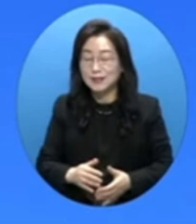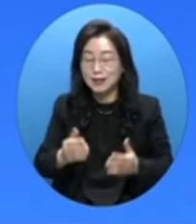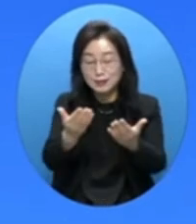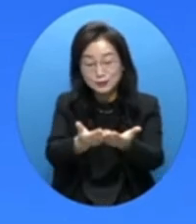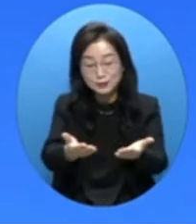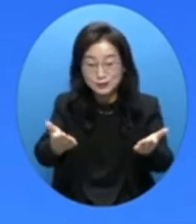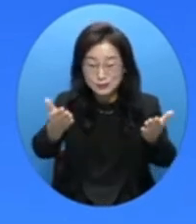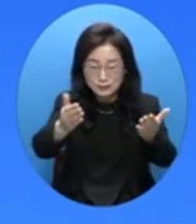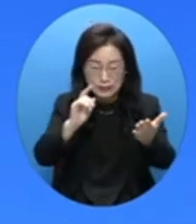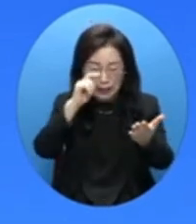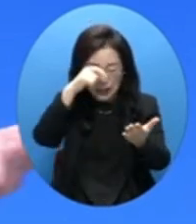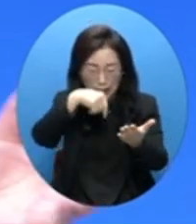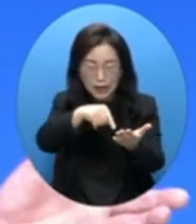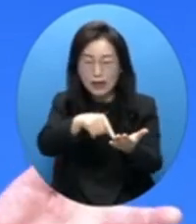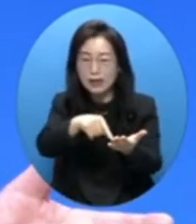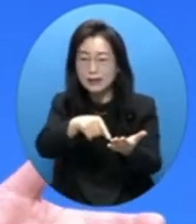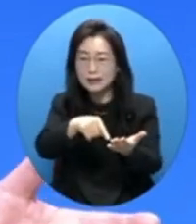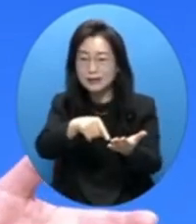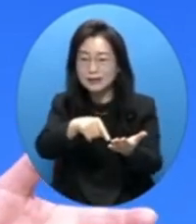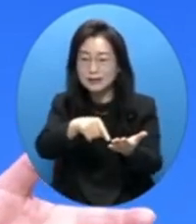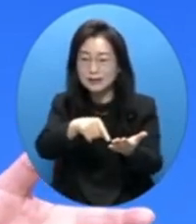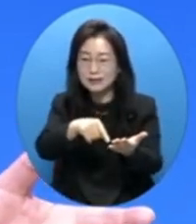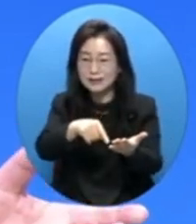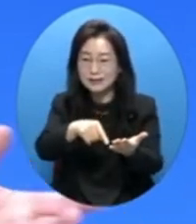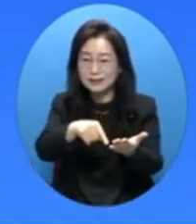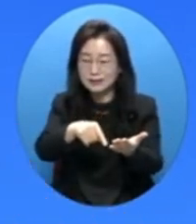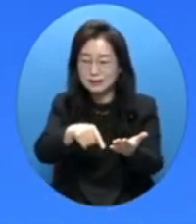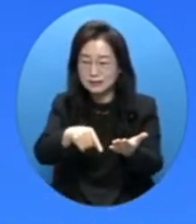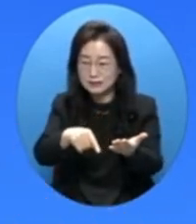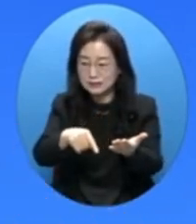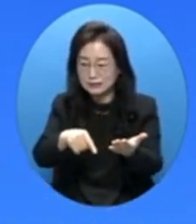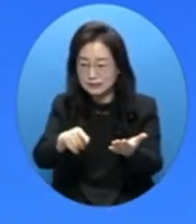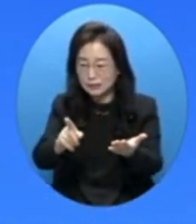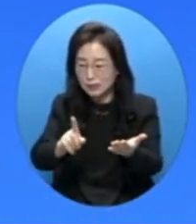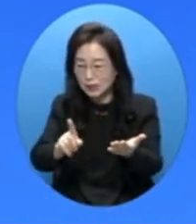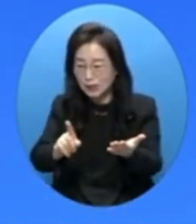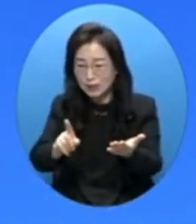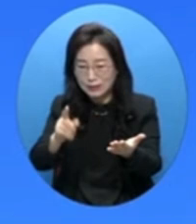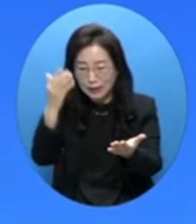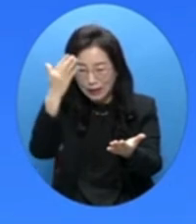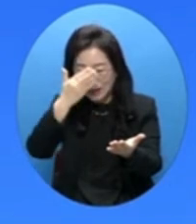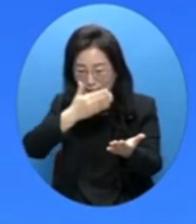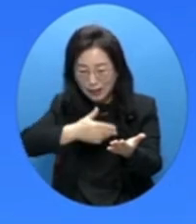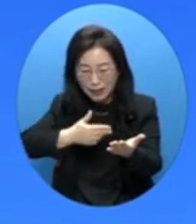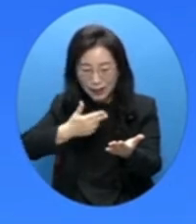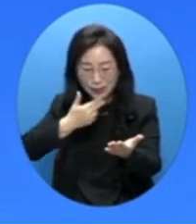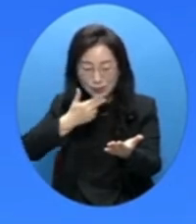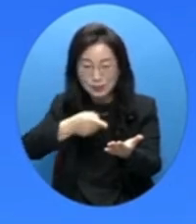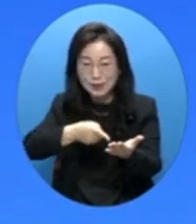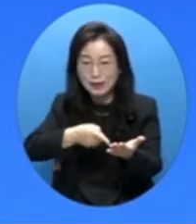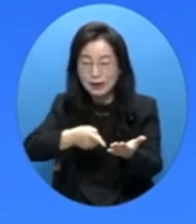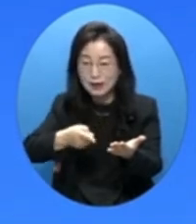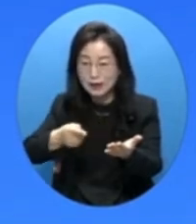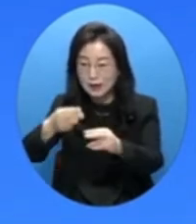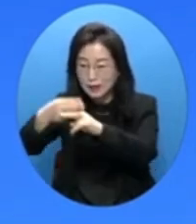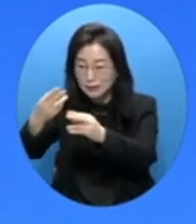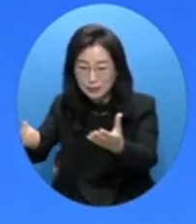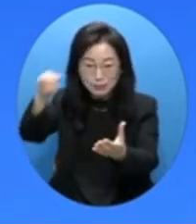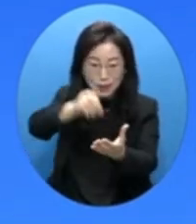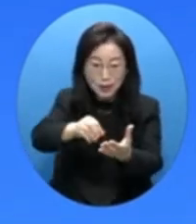그리스 잘 씻겨져 있지 않고 제대로 깨끗하게 돼 있지 않은 상태에서 거기다